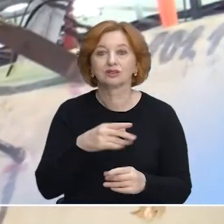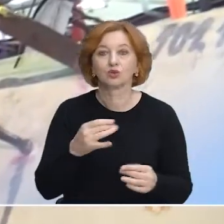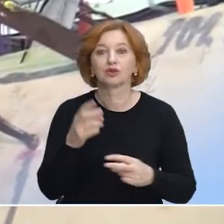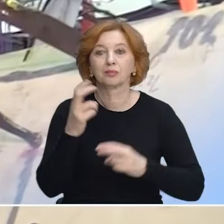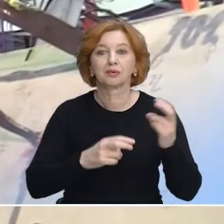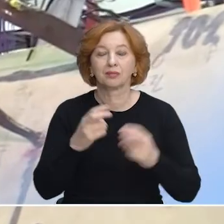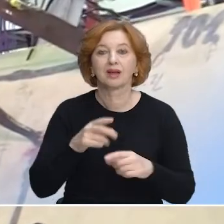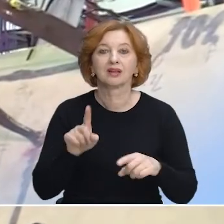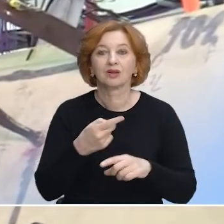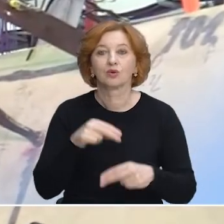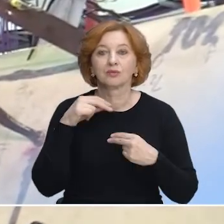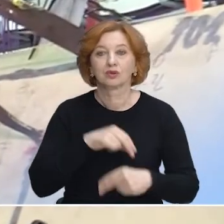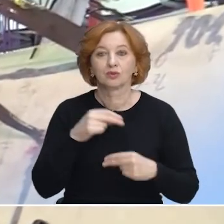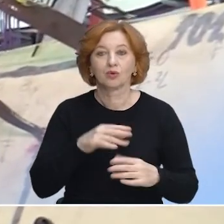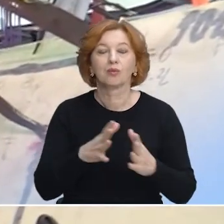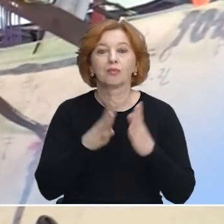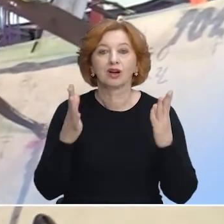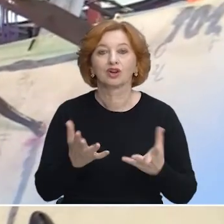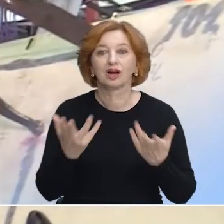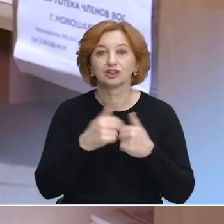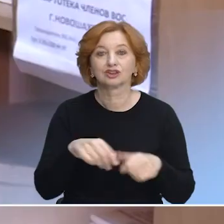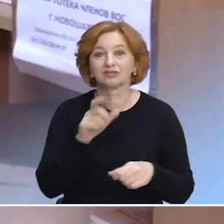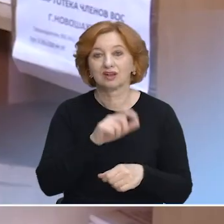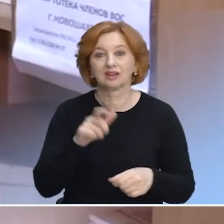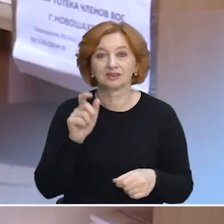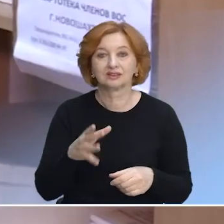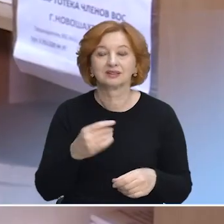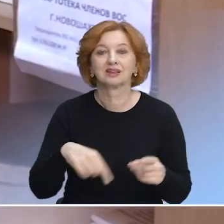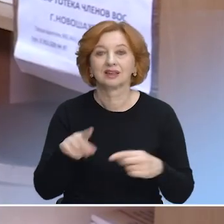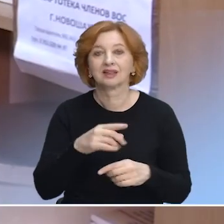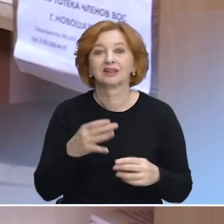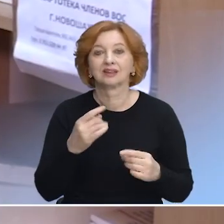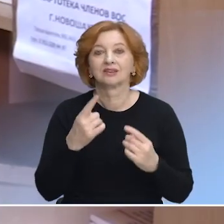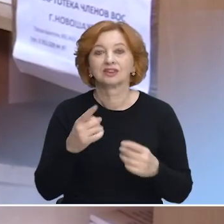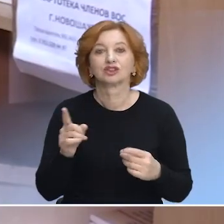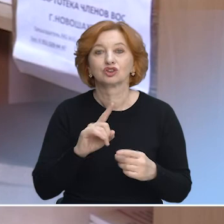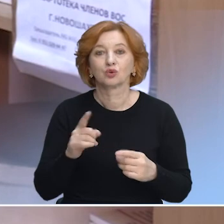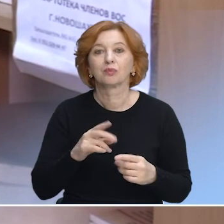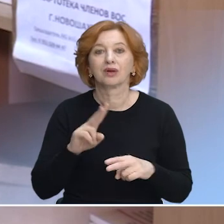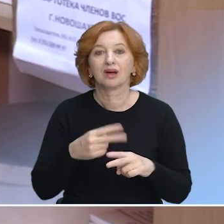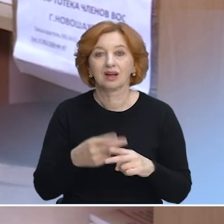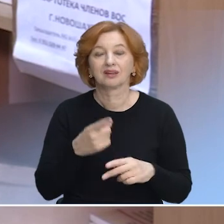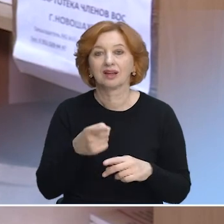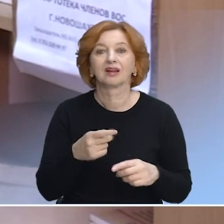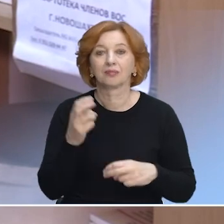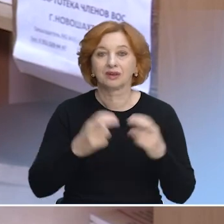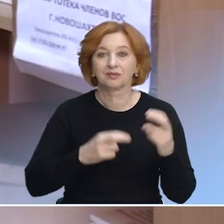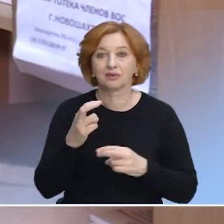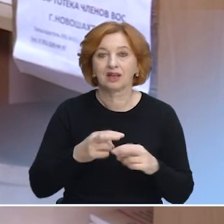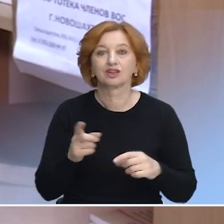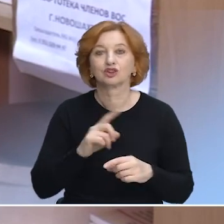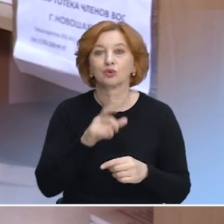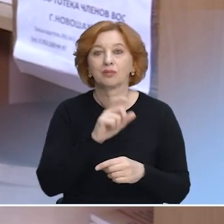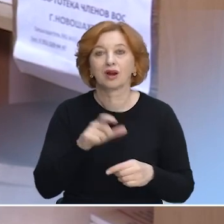на котором трудится большая половина таких людей. Мы пришли к тому, что нашим предприятиям без помощи государства